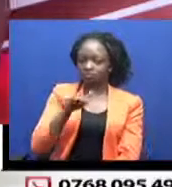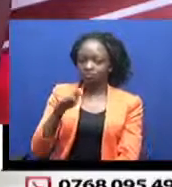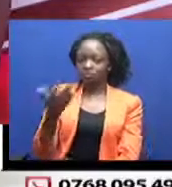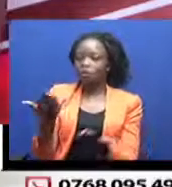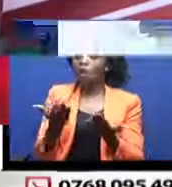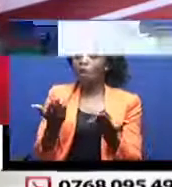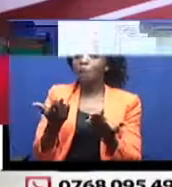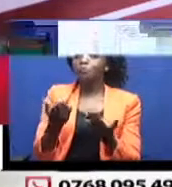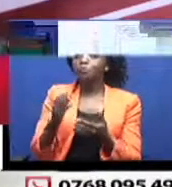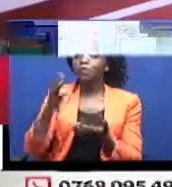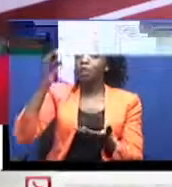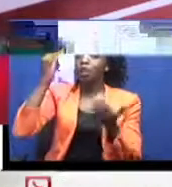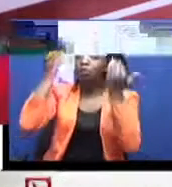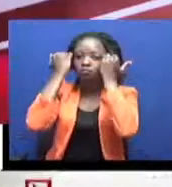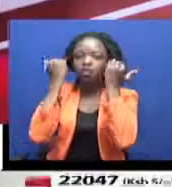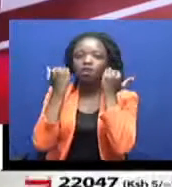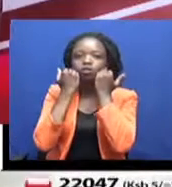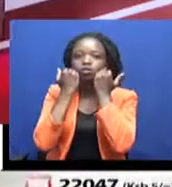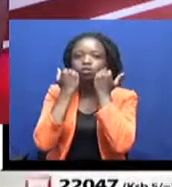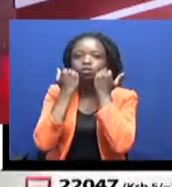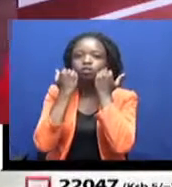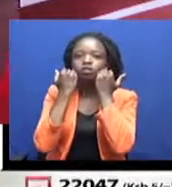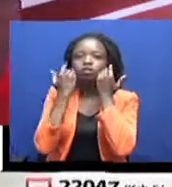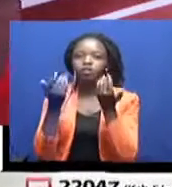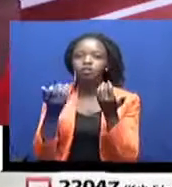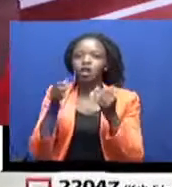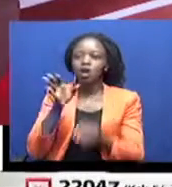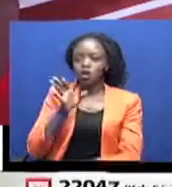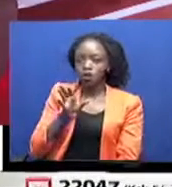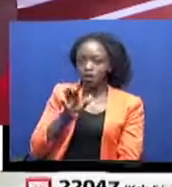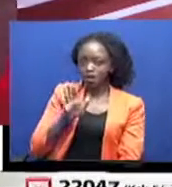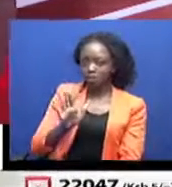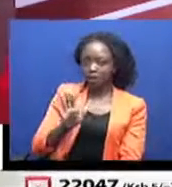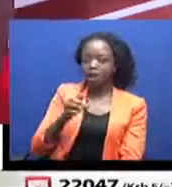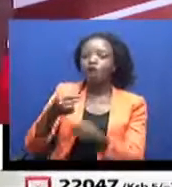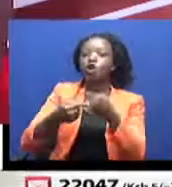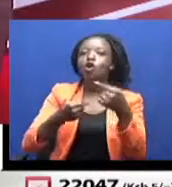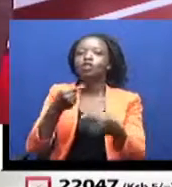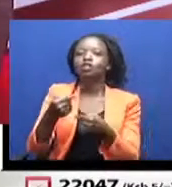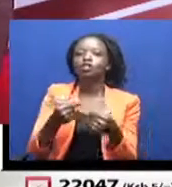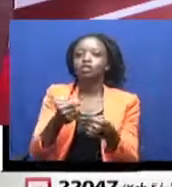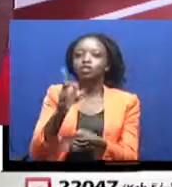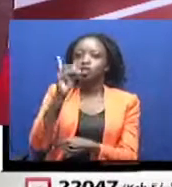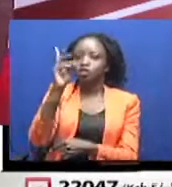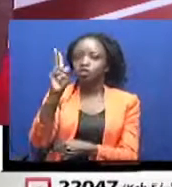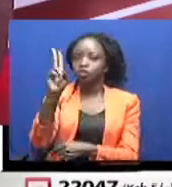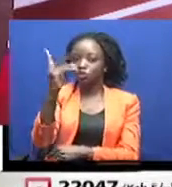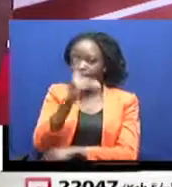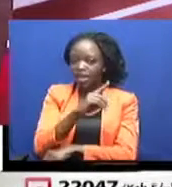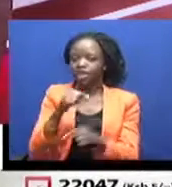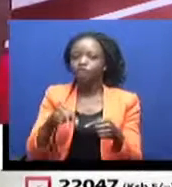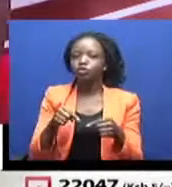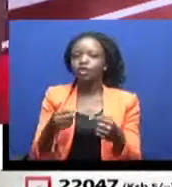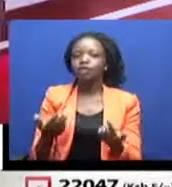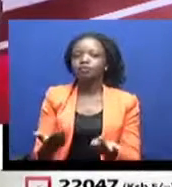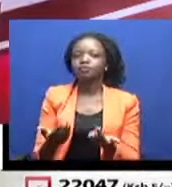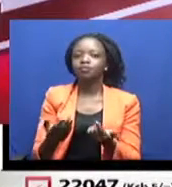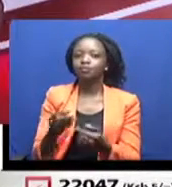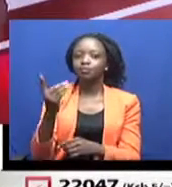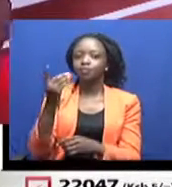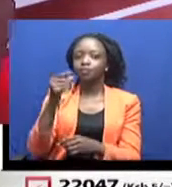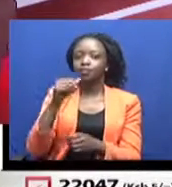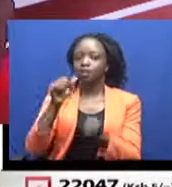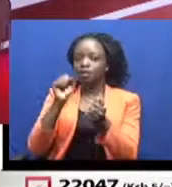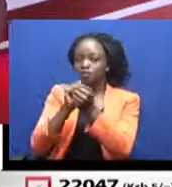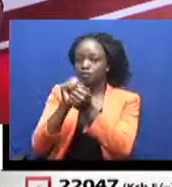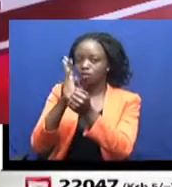Maleo hii kesi kuhusu tohara kwa wanawake inaendelea ikiwa ni siku ya pili. Na mtazamaji, kwa tarehe 4